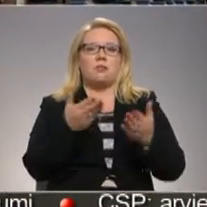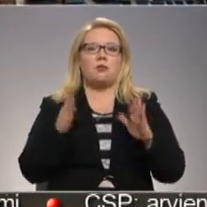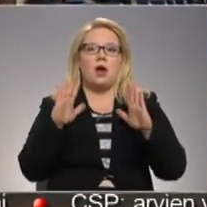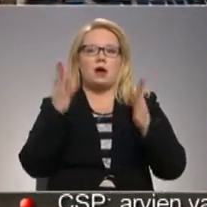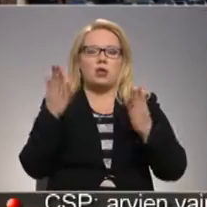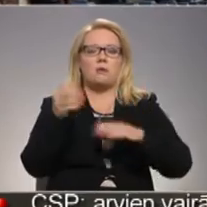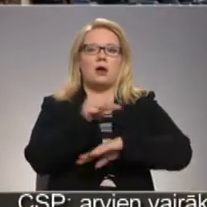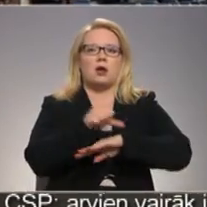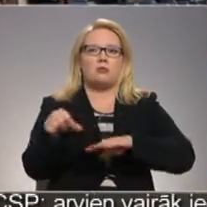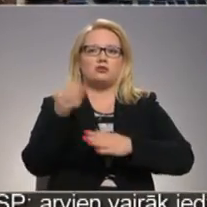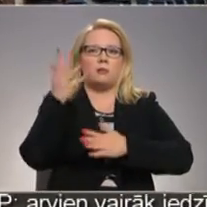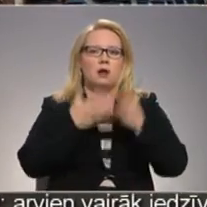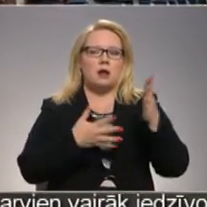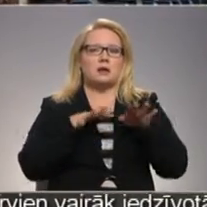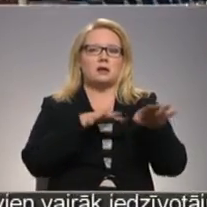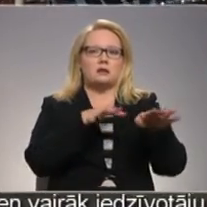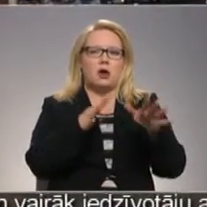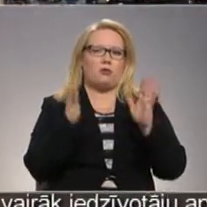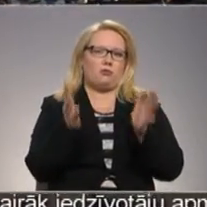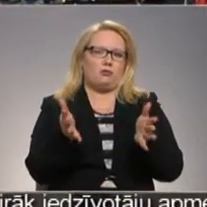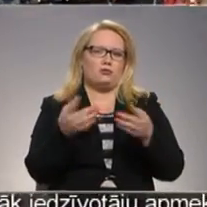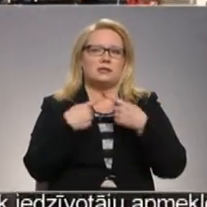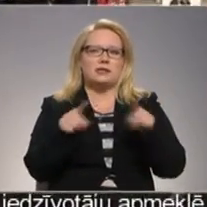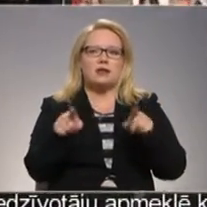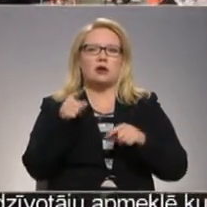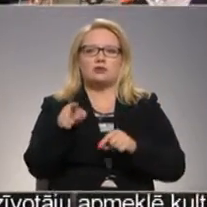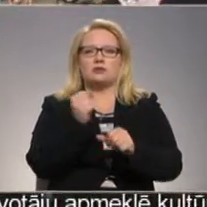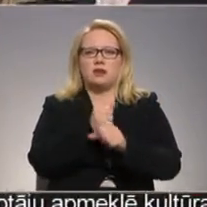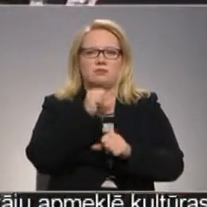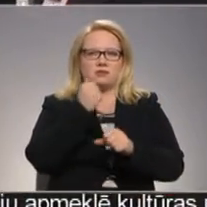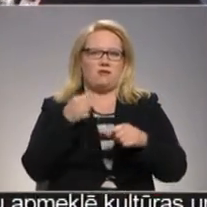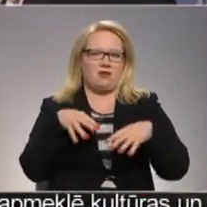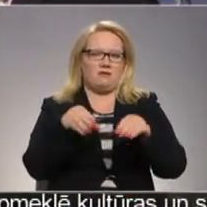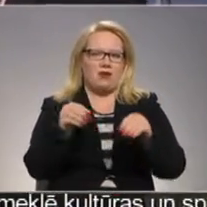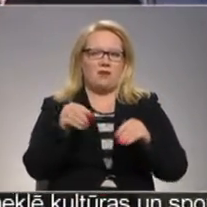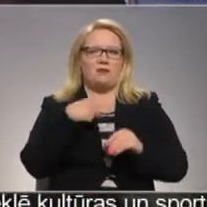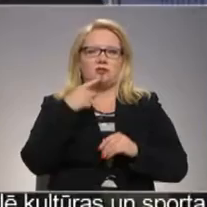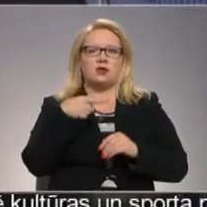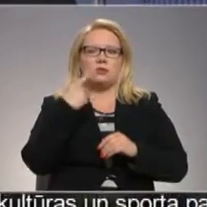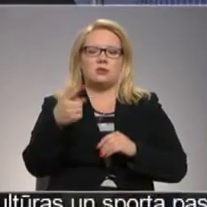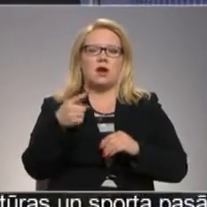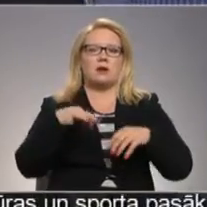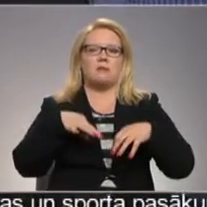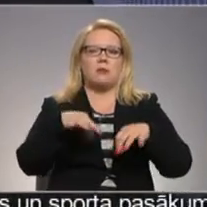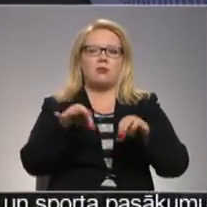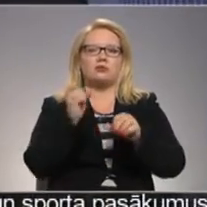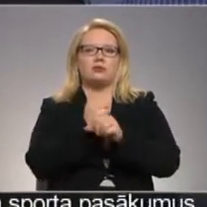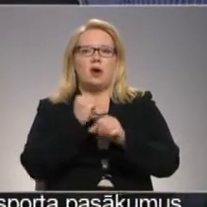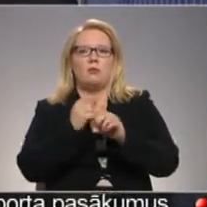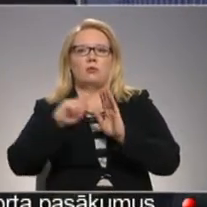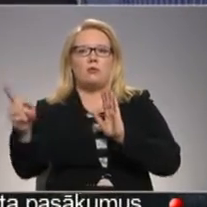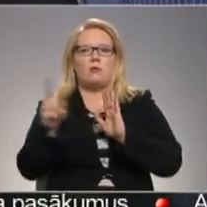ierobežojumu jārēķinās, un sastrēgumi būs. Tas ir citādāk, šos darbus nevar veikt. Citiem vārdiem sakot, braucot uz darbu, no